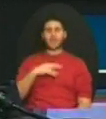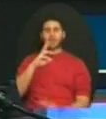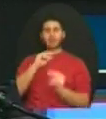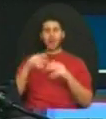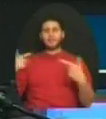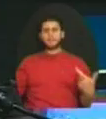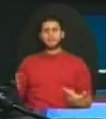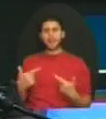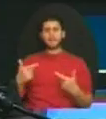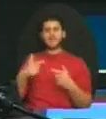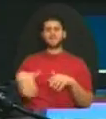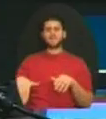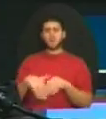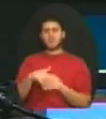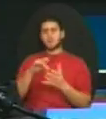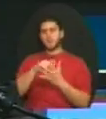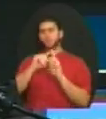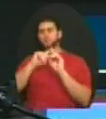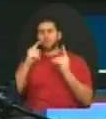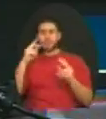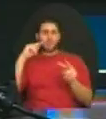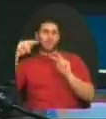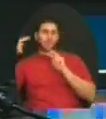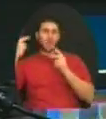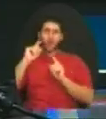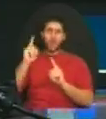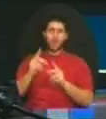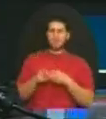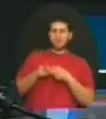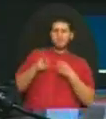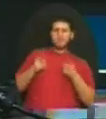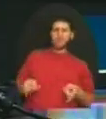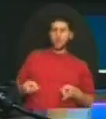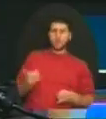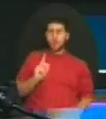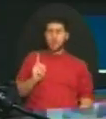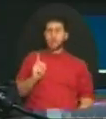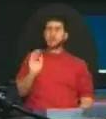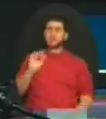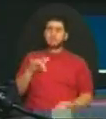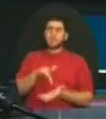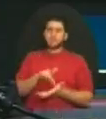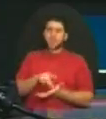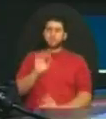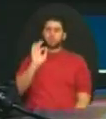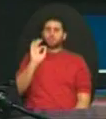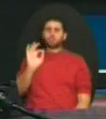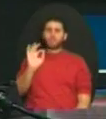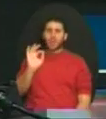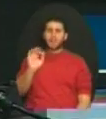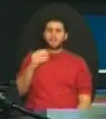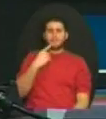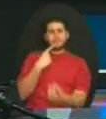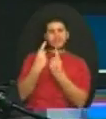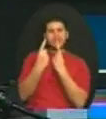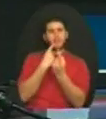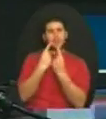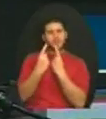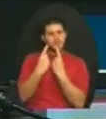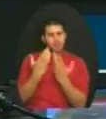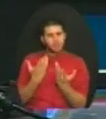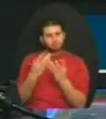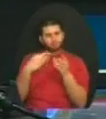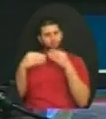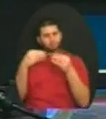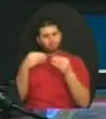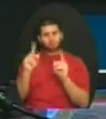מלחמה ושלום ממקום אחר. לא ממקום של הפתרון, אלא ממקום של המסע ומתן,